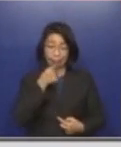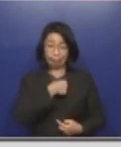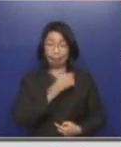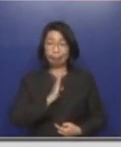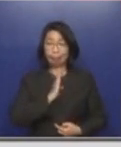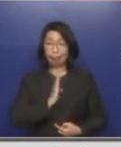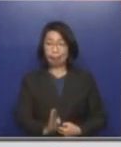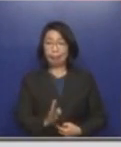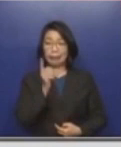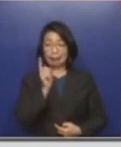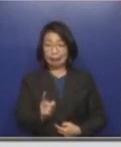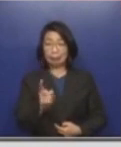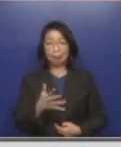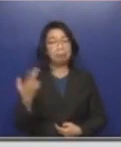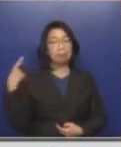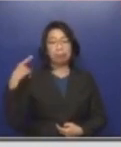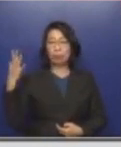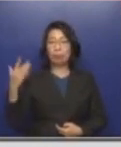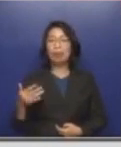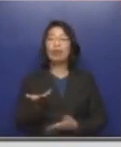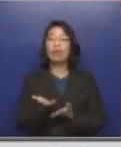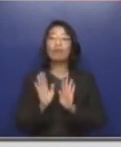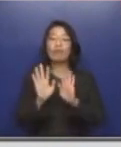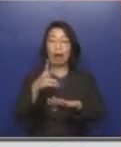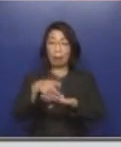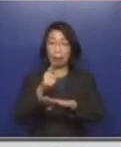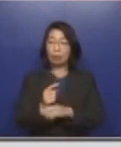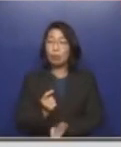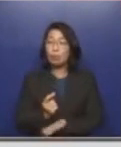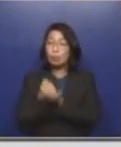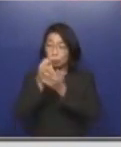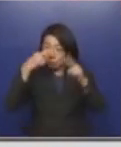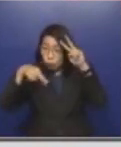ชน์ครับและผมอยากให้ท่านประธานได้ตามดูนะครับว่าพี่น้อง